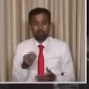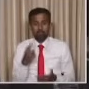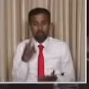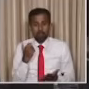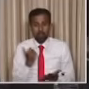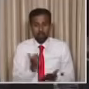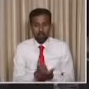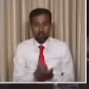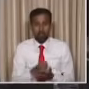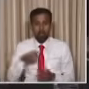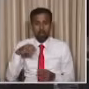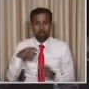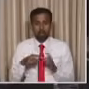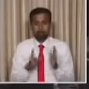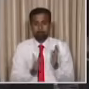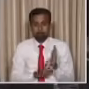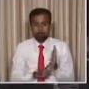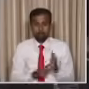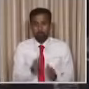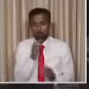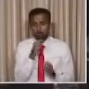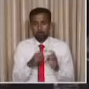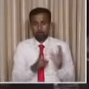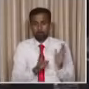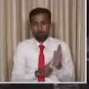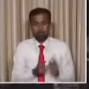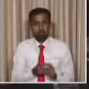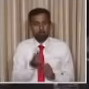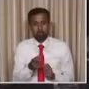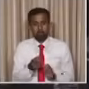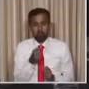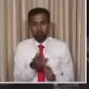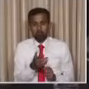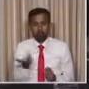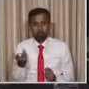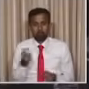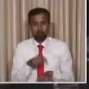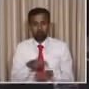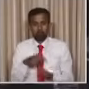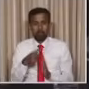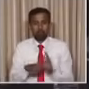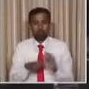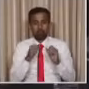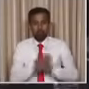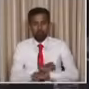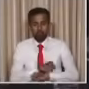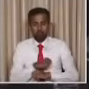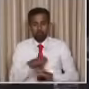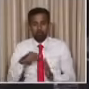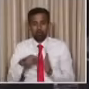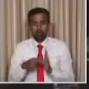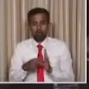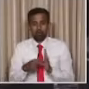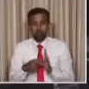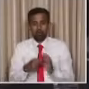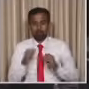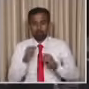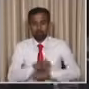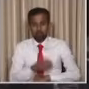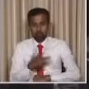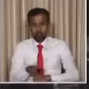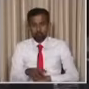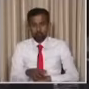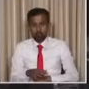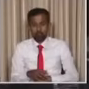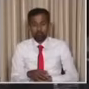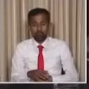බැරුව ලයිට් බිල ගෙවා ගන්න වතුර බිල ගෙවා ගන්න බැරුව ඉන්න තත්ත්වයක් යටතේ රටේ ආර්ථිකය බංකොලොත් කළා රට ආර්ථික වශයෙන් කඩාවැටලා